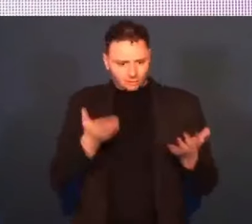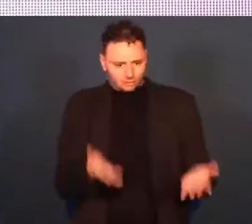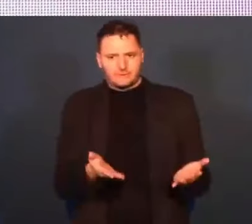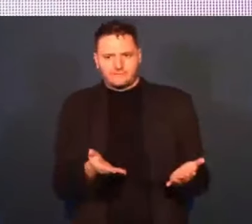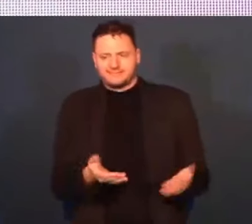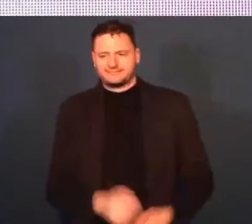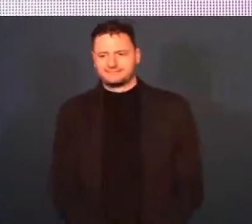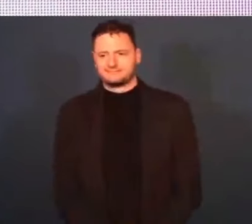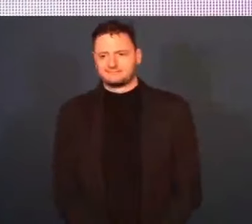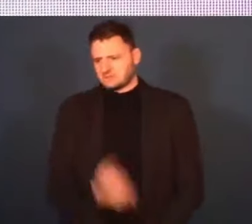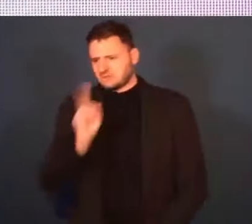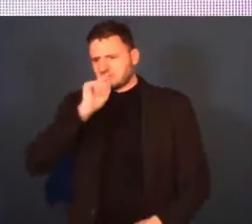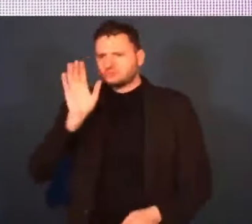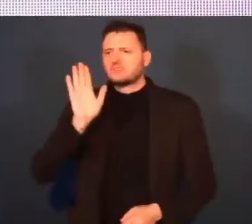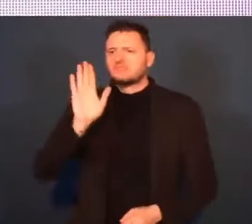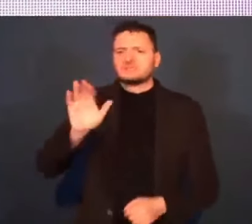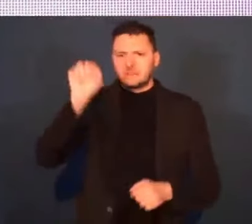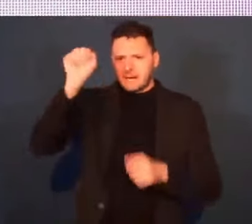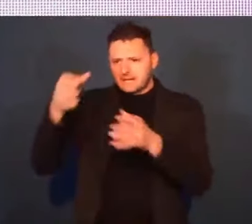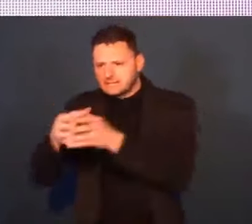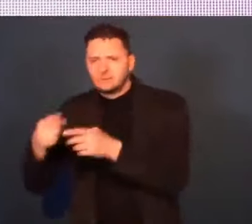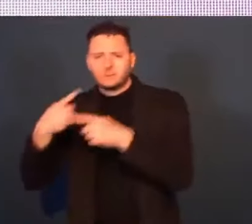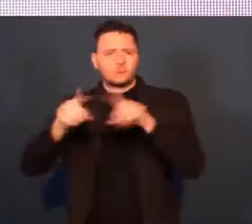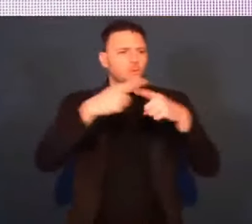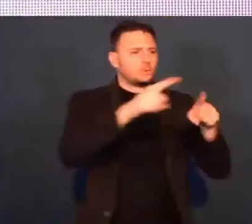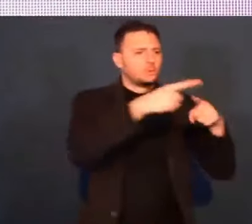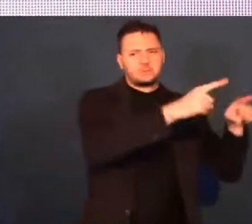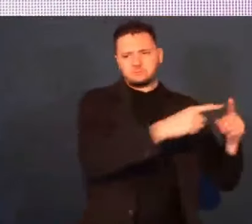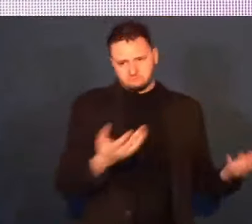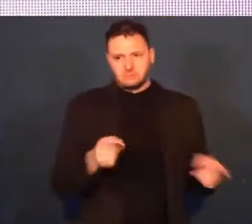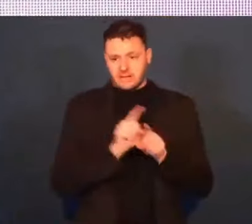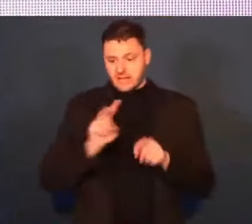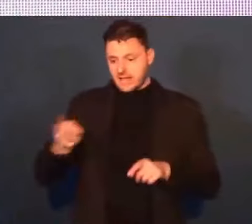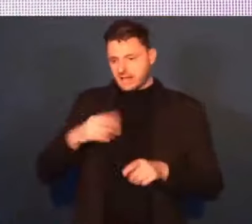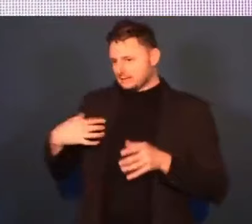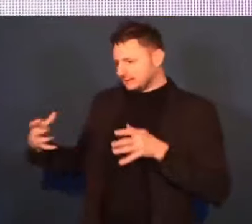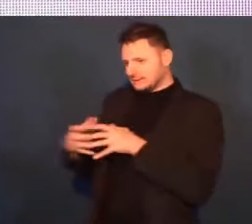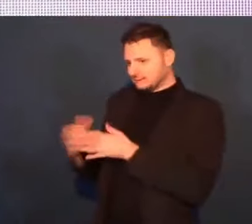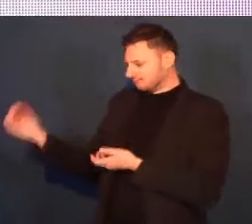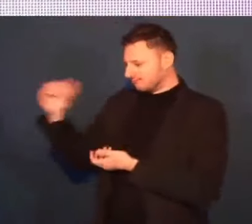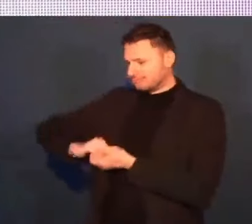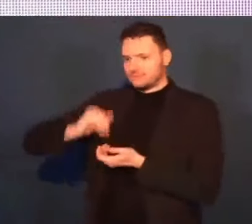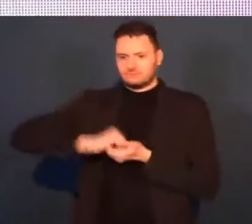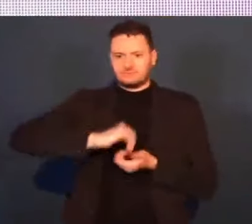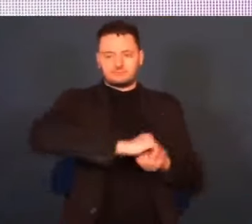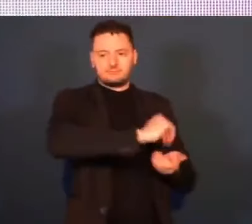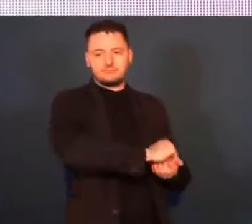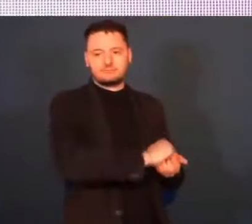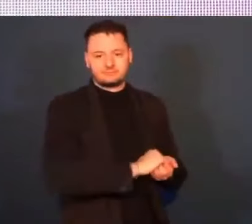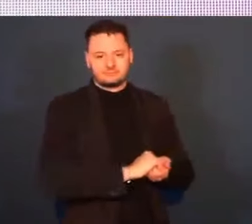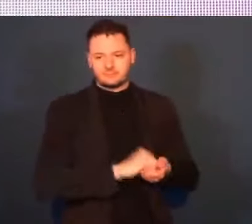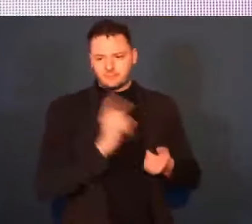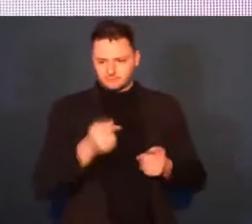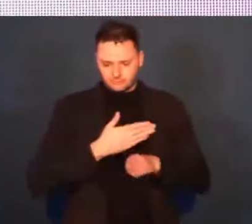рамките на вашата партия и на вашите органи, дали в рамките на коалиционните формати, в които работим, и ще трябва да продължим да